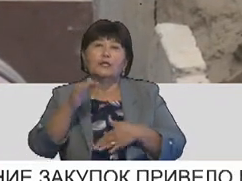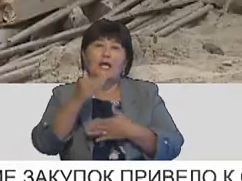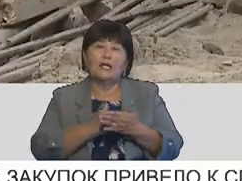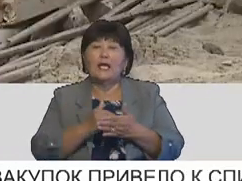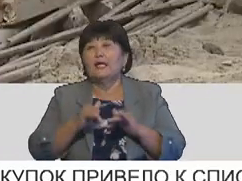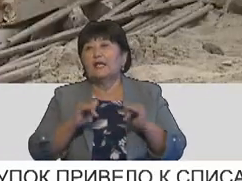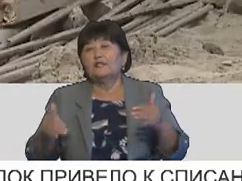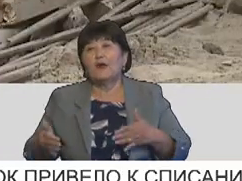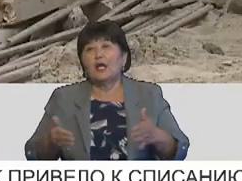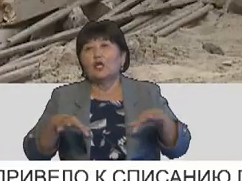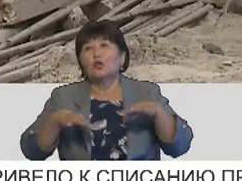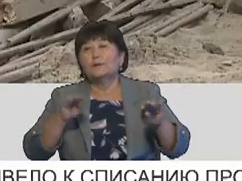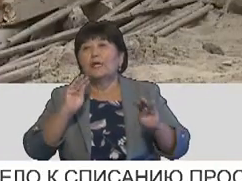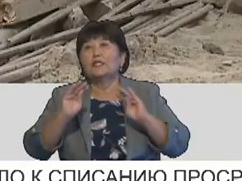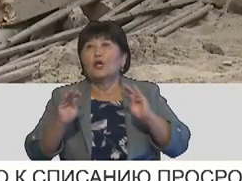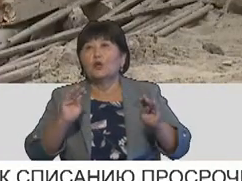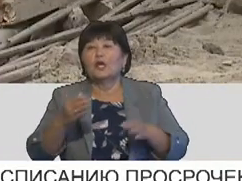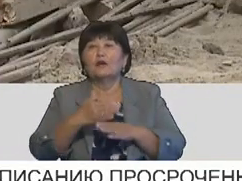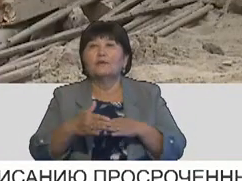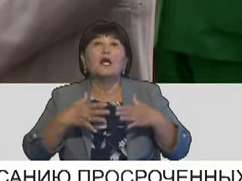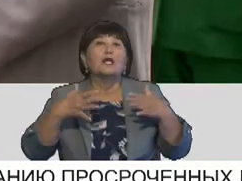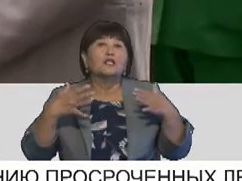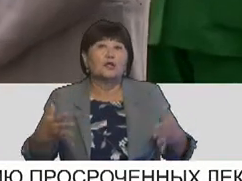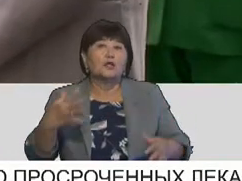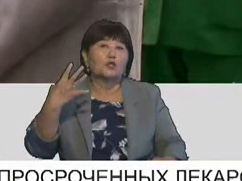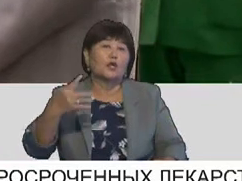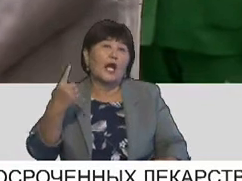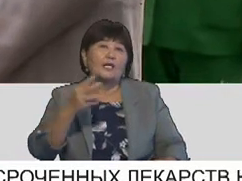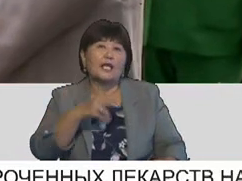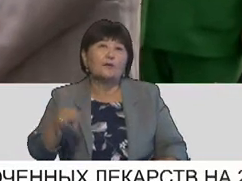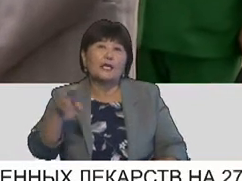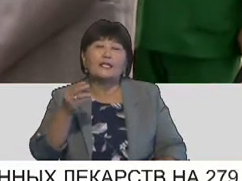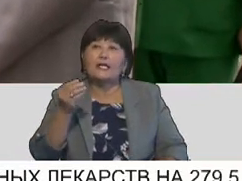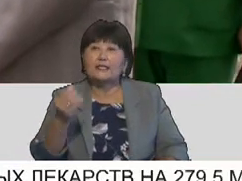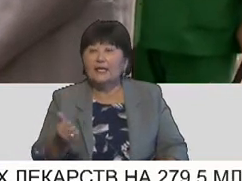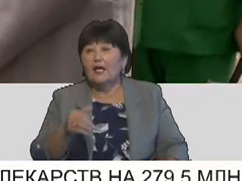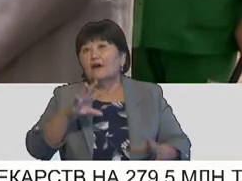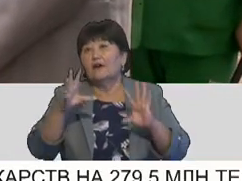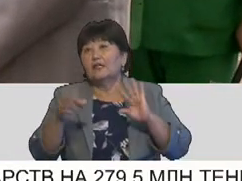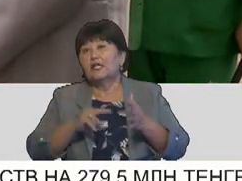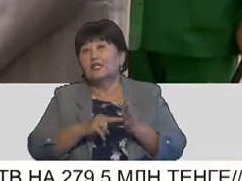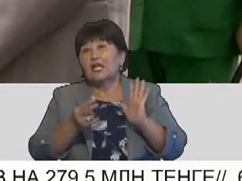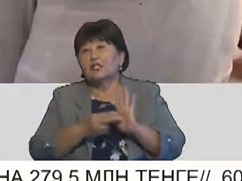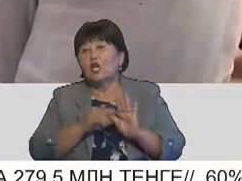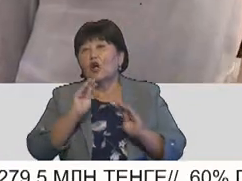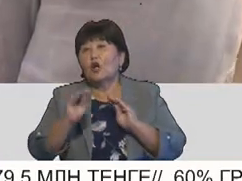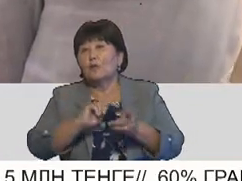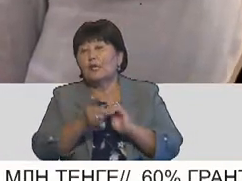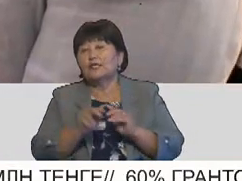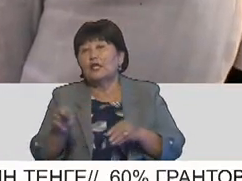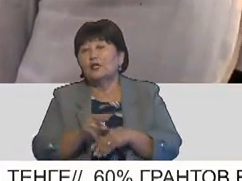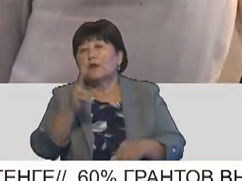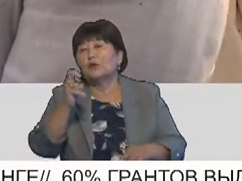развитие дорожно-транспортной инфраструктуры выделено свыше 41 млрд тенге в целом запланированы реконструкция и ремонт